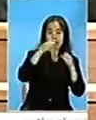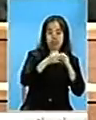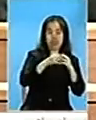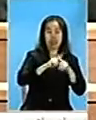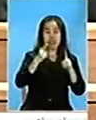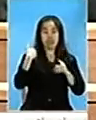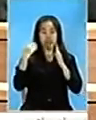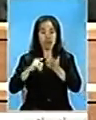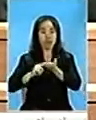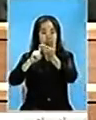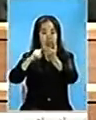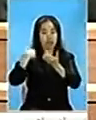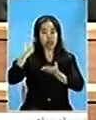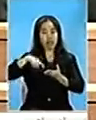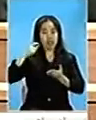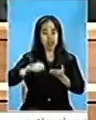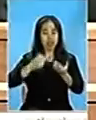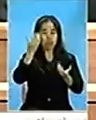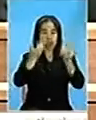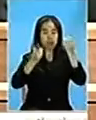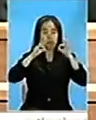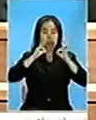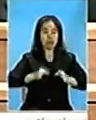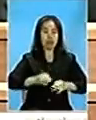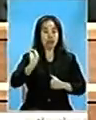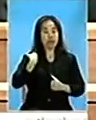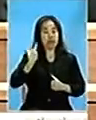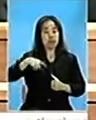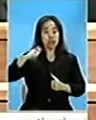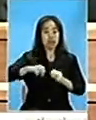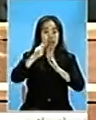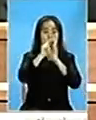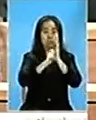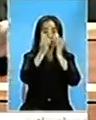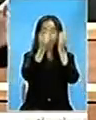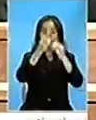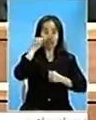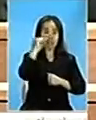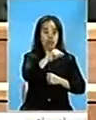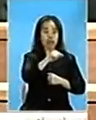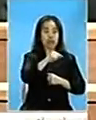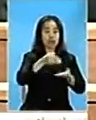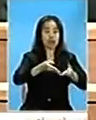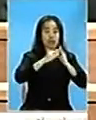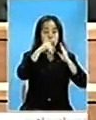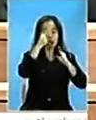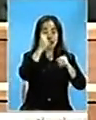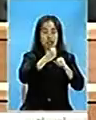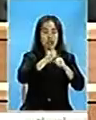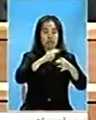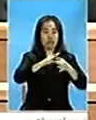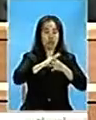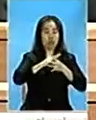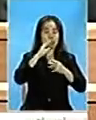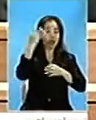ถูกเสนอให้ศาลรัฐธรรมนูญตัดสินครับท่านประธานศาลรัฐธรรมนูญตัดสินให้ยุบพรรคการเมืองที่เรียกว่าพรรคคอมมิวนิ